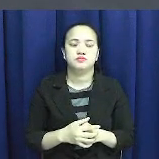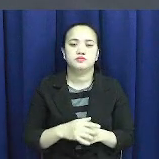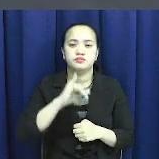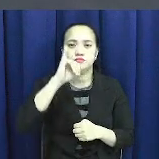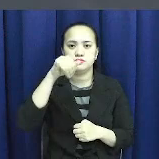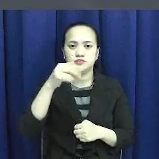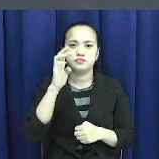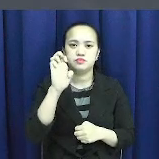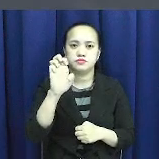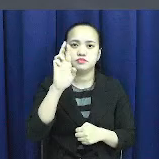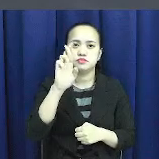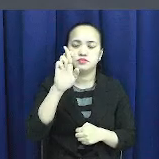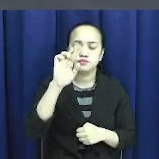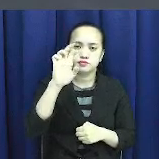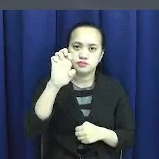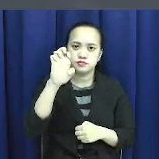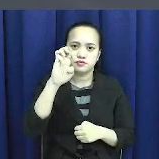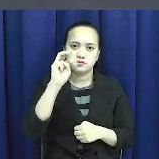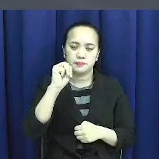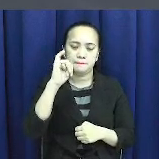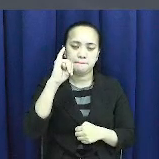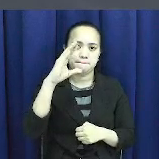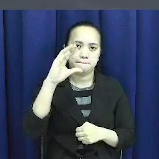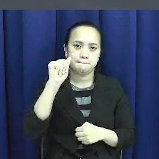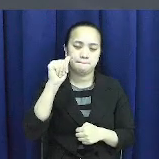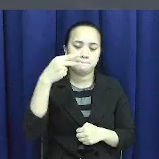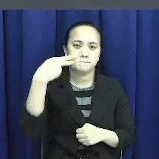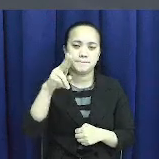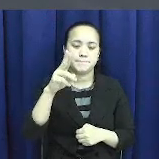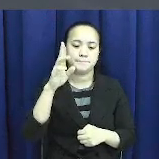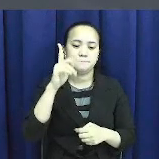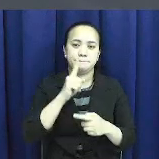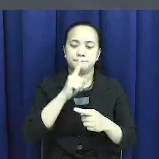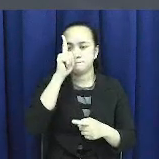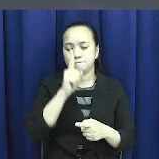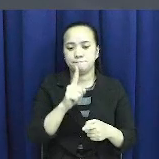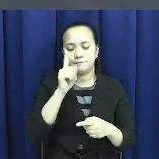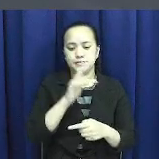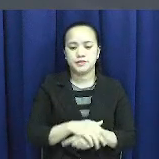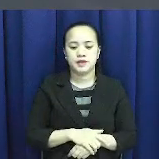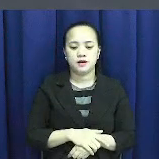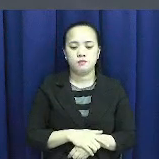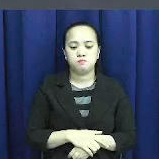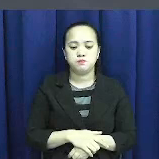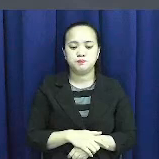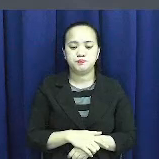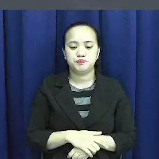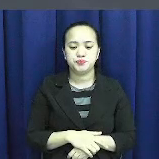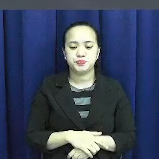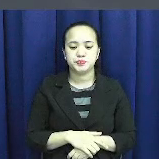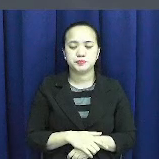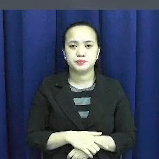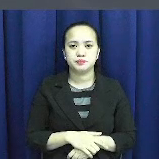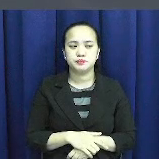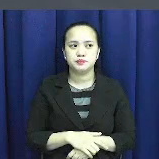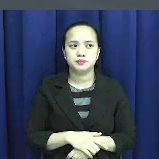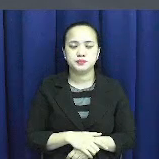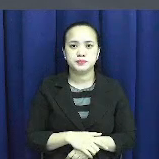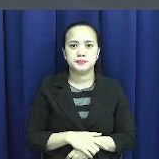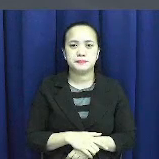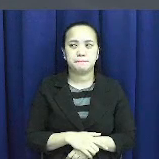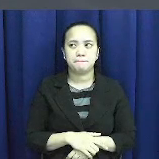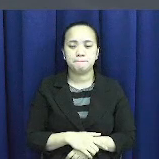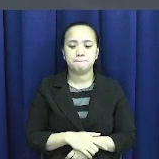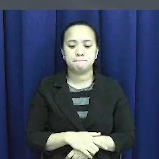Jeremiah chapter 18, verse number 18. Ano sabi po ng Biblia? "Then said they, come and let